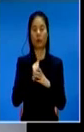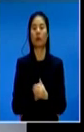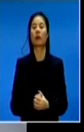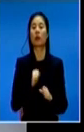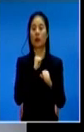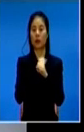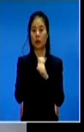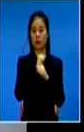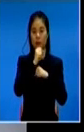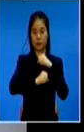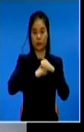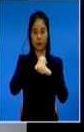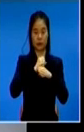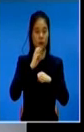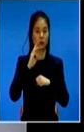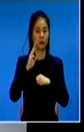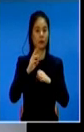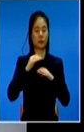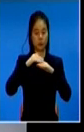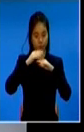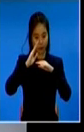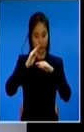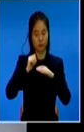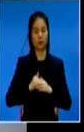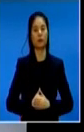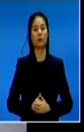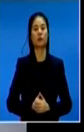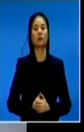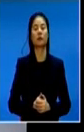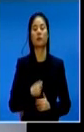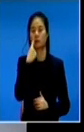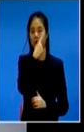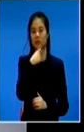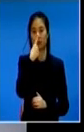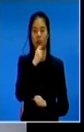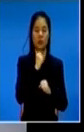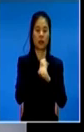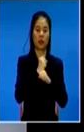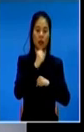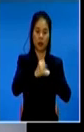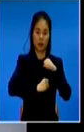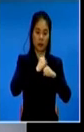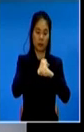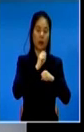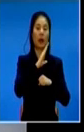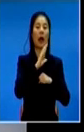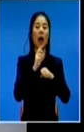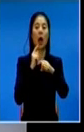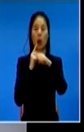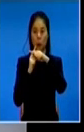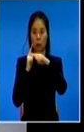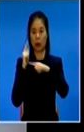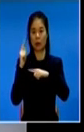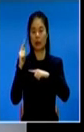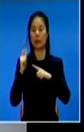ปีขึ้นไปสำหรับ ผู้ที่อายุ5ปีและบวก1เราถือว่าเกณฑ์ขั้นต้นยังไม่ถึ